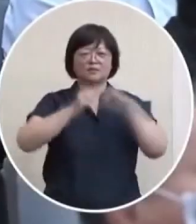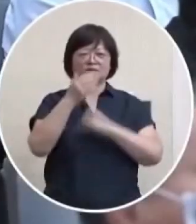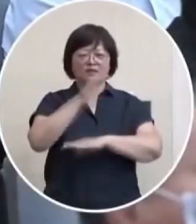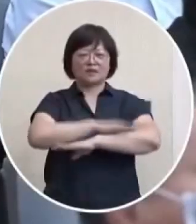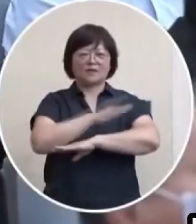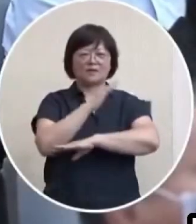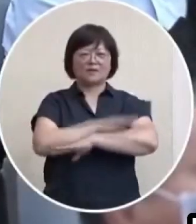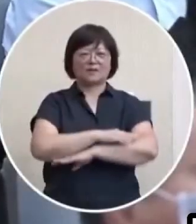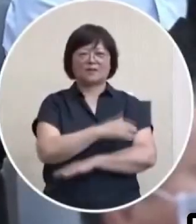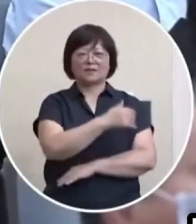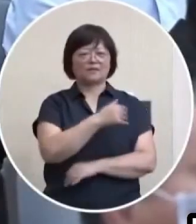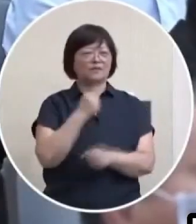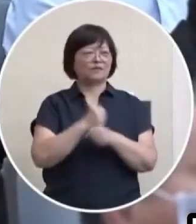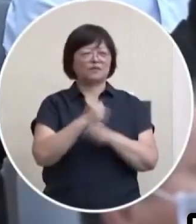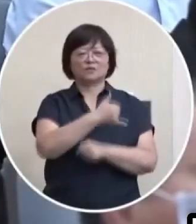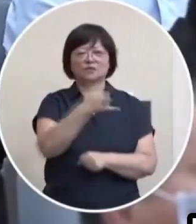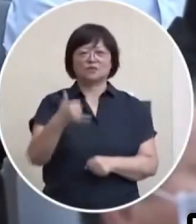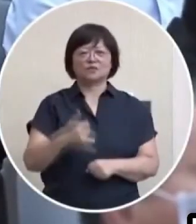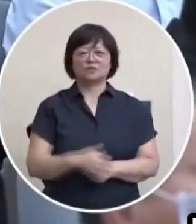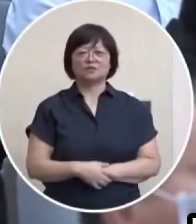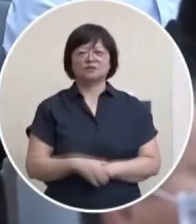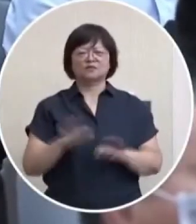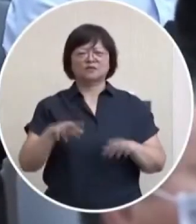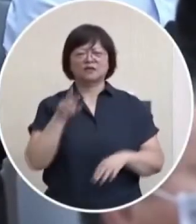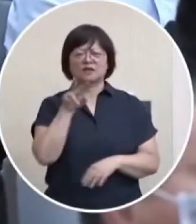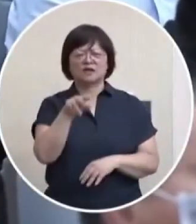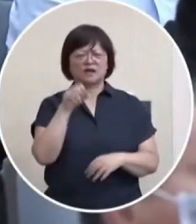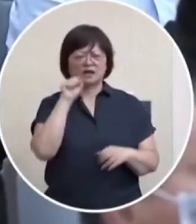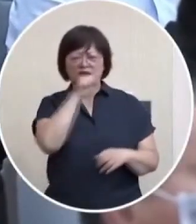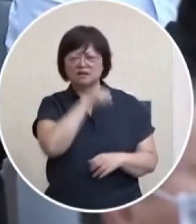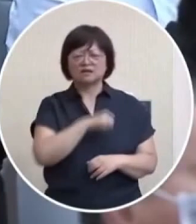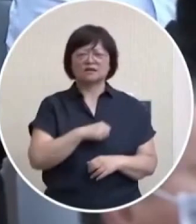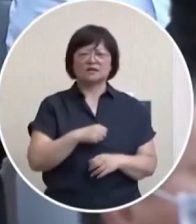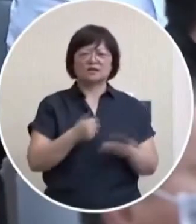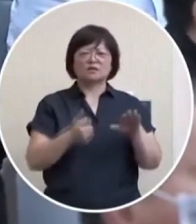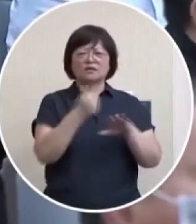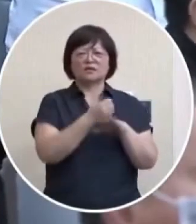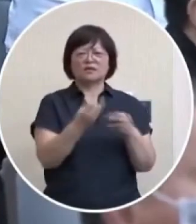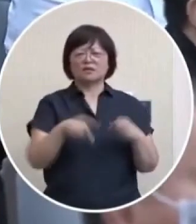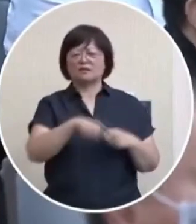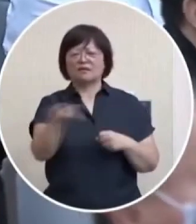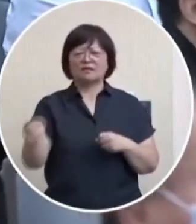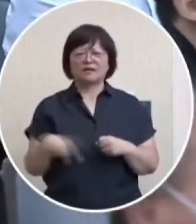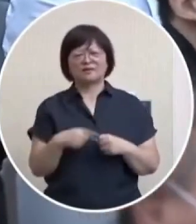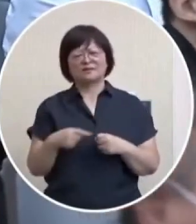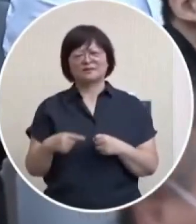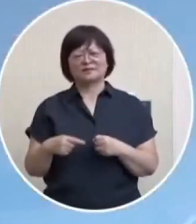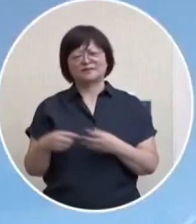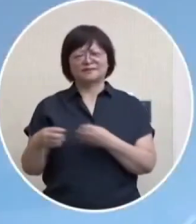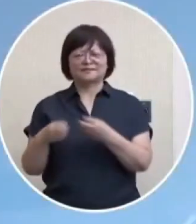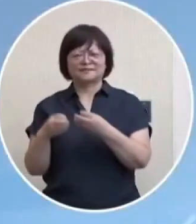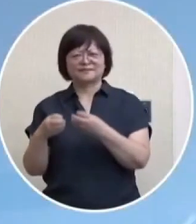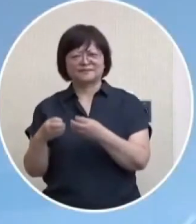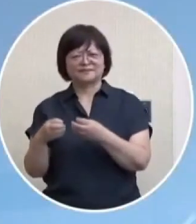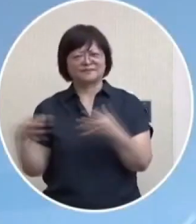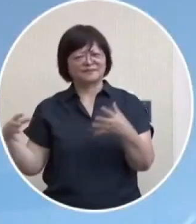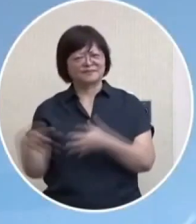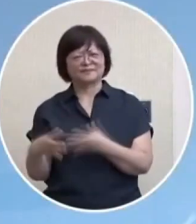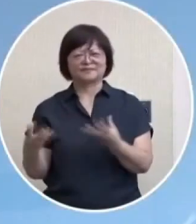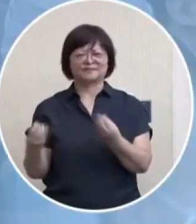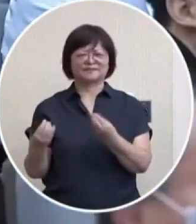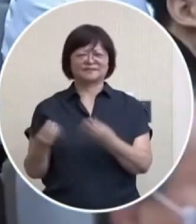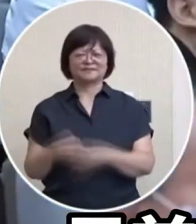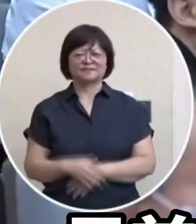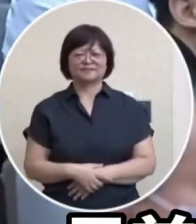总，目前我们看到台湾的在野情势是在野分基，绿营的共主。很多人认为说，在